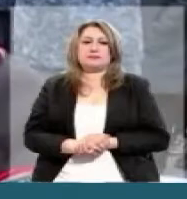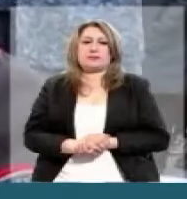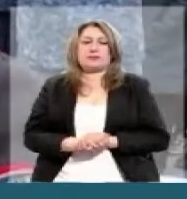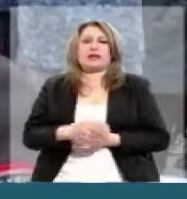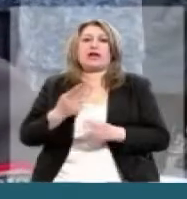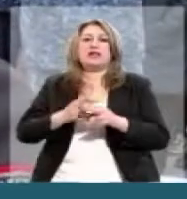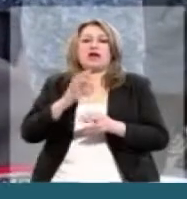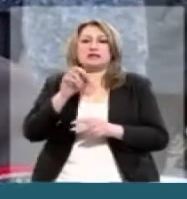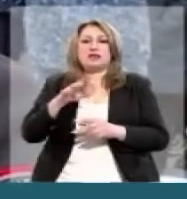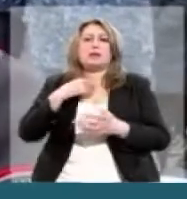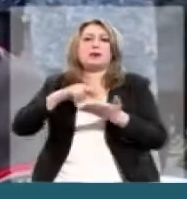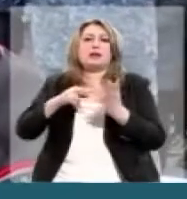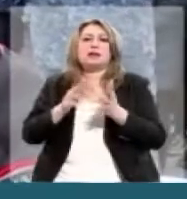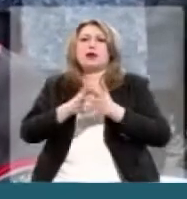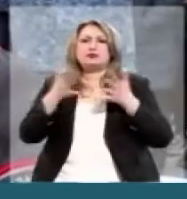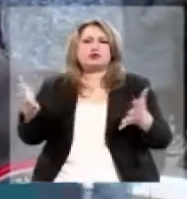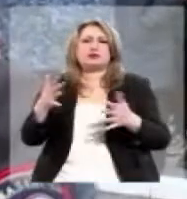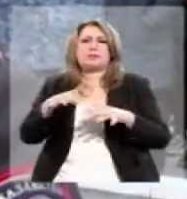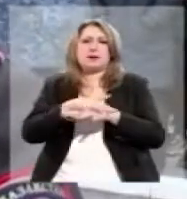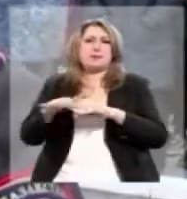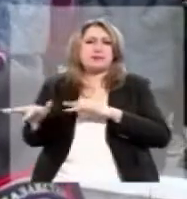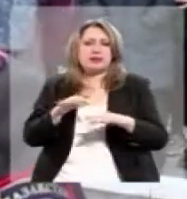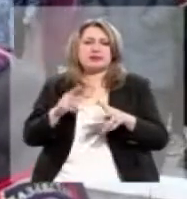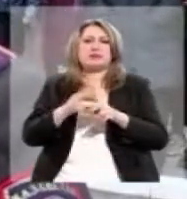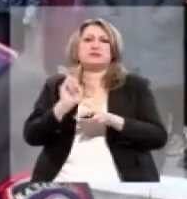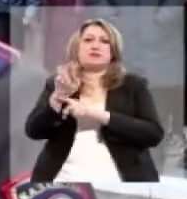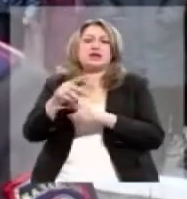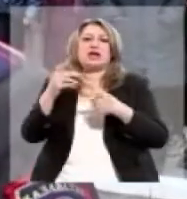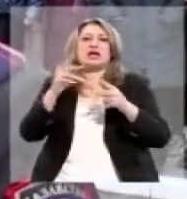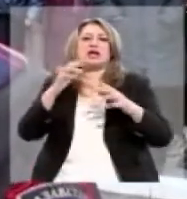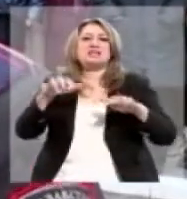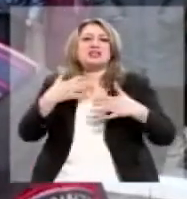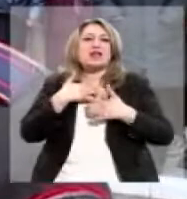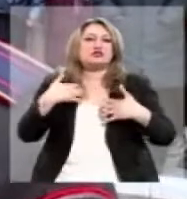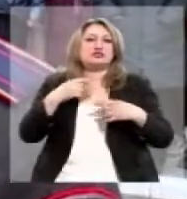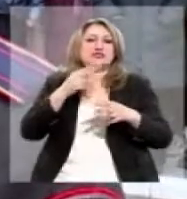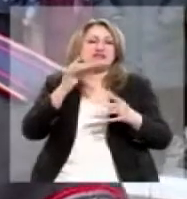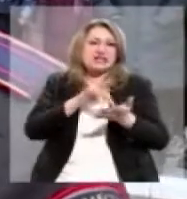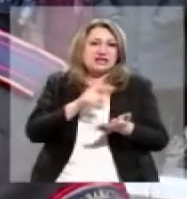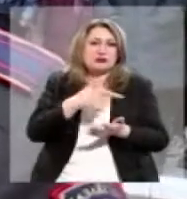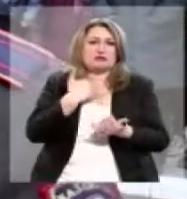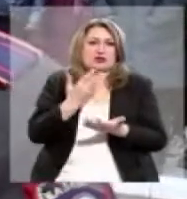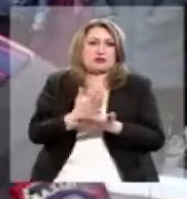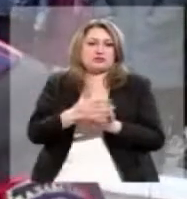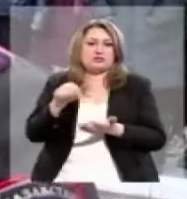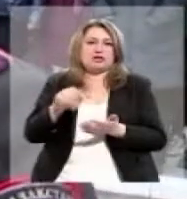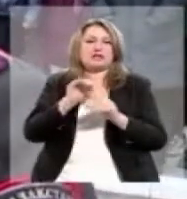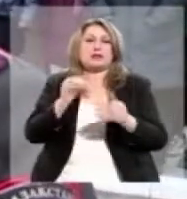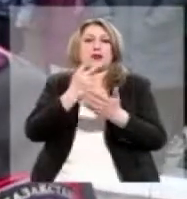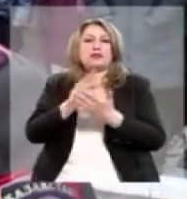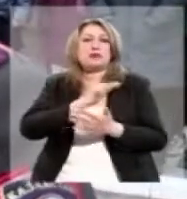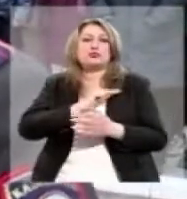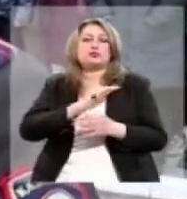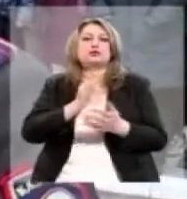В рамках этой акции запланированы обширные мероприятия, такие как посещение кинологического центра, на территории которого мы сейчас находимся, где детям показывают